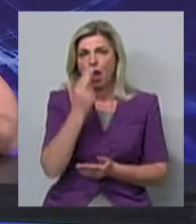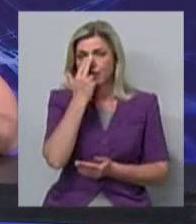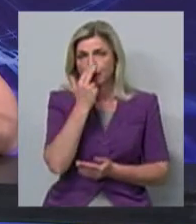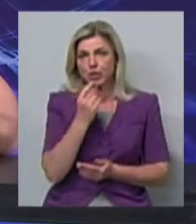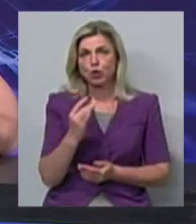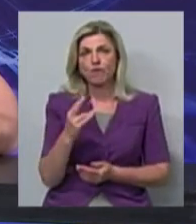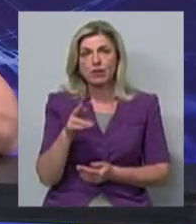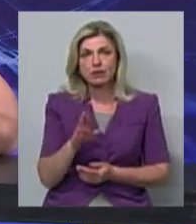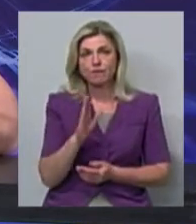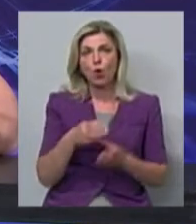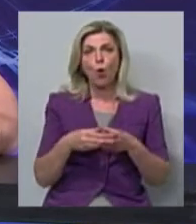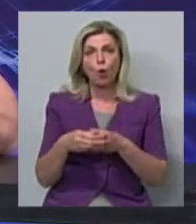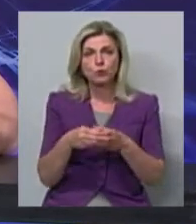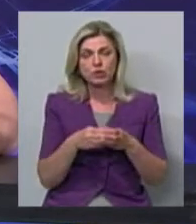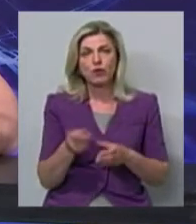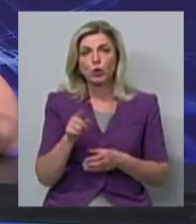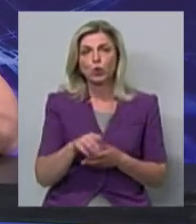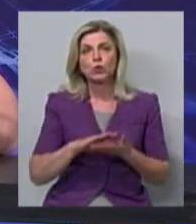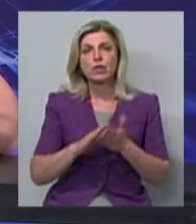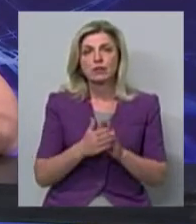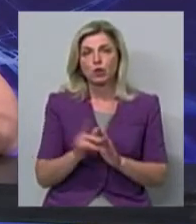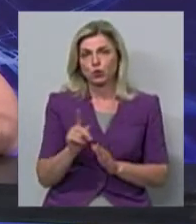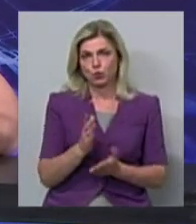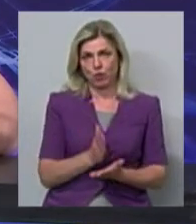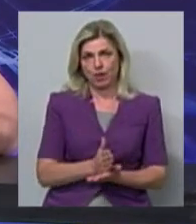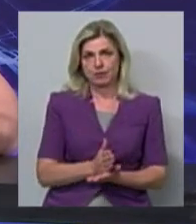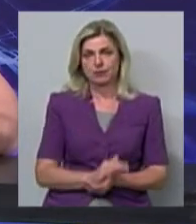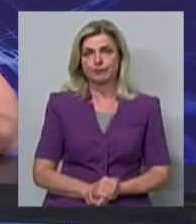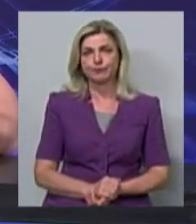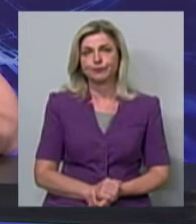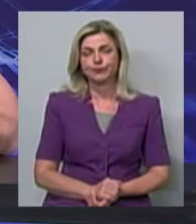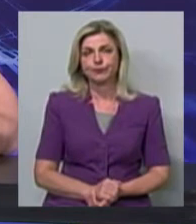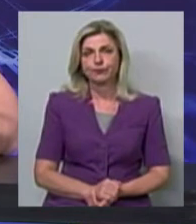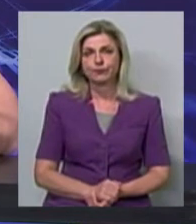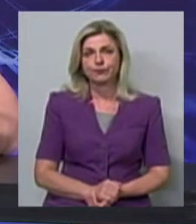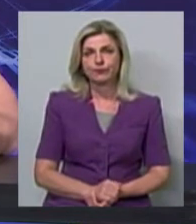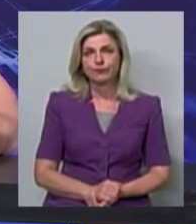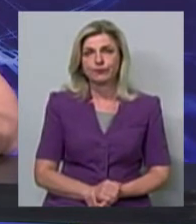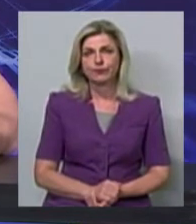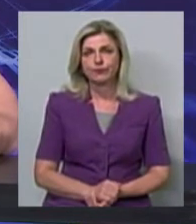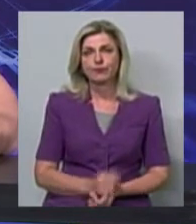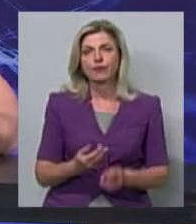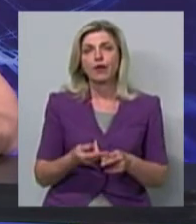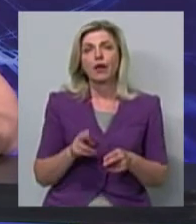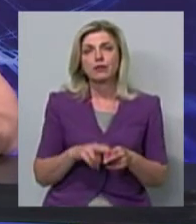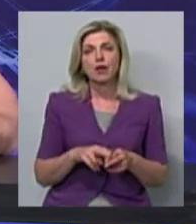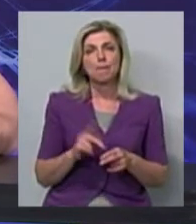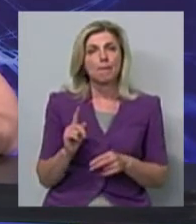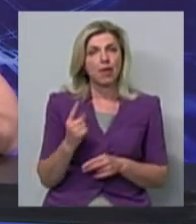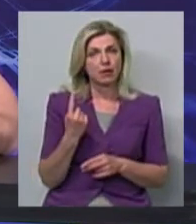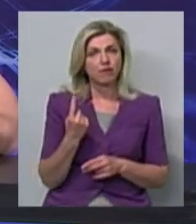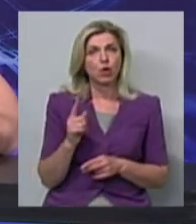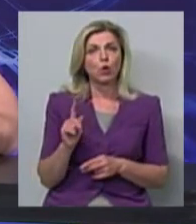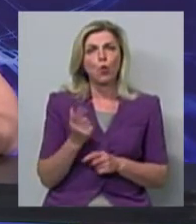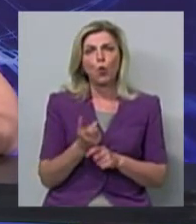адаптироваться в обществе в том состоянии, в котором он есть. И поэтому это первое, что